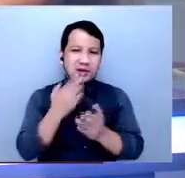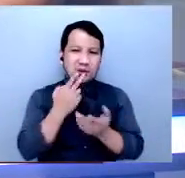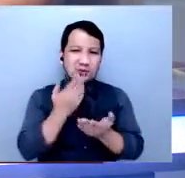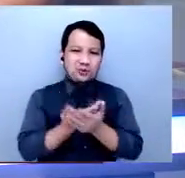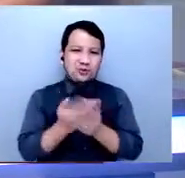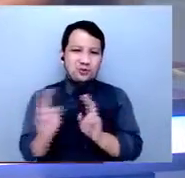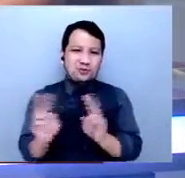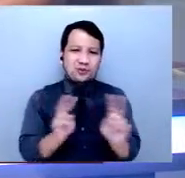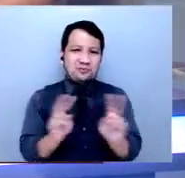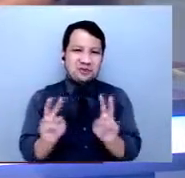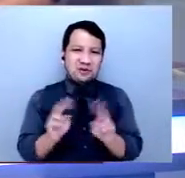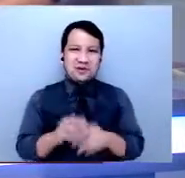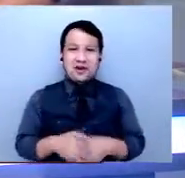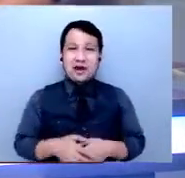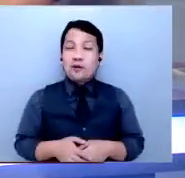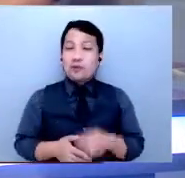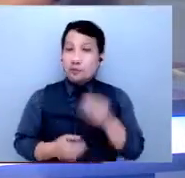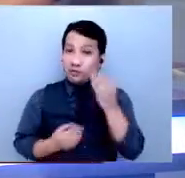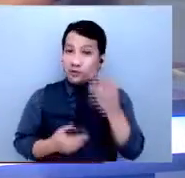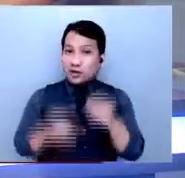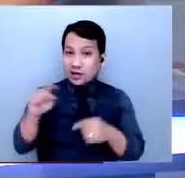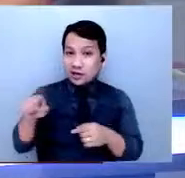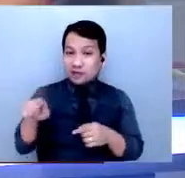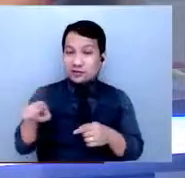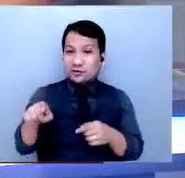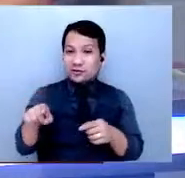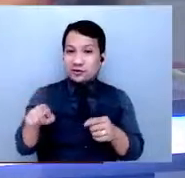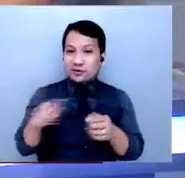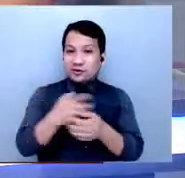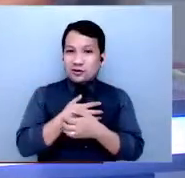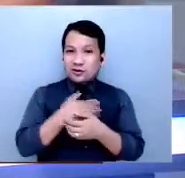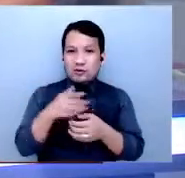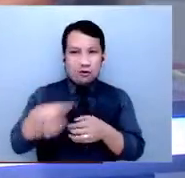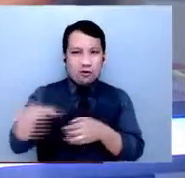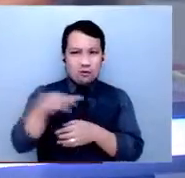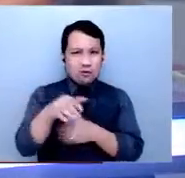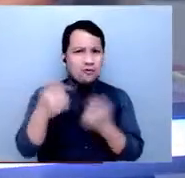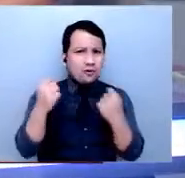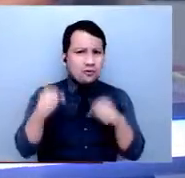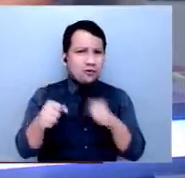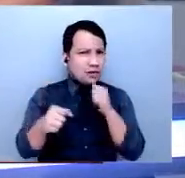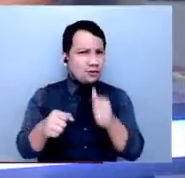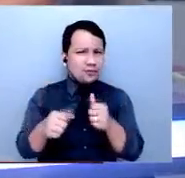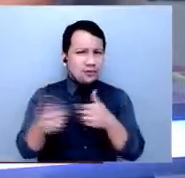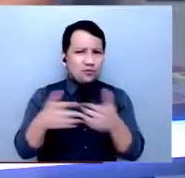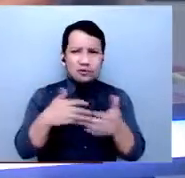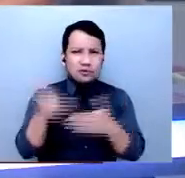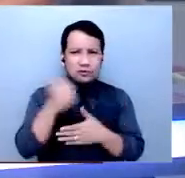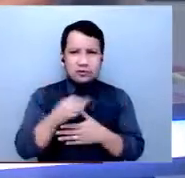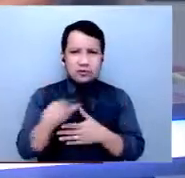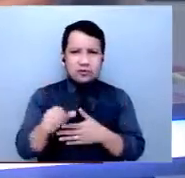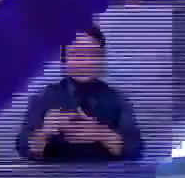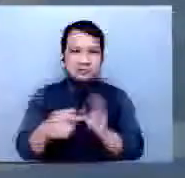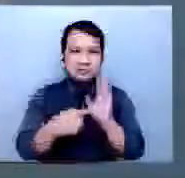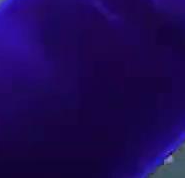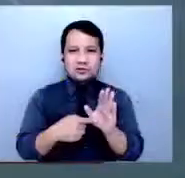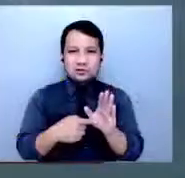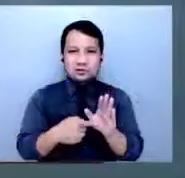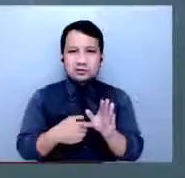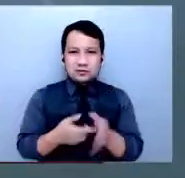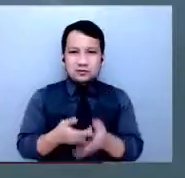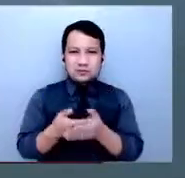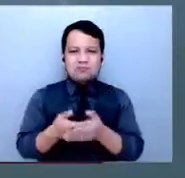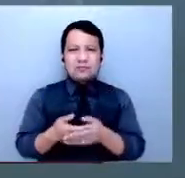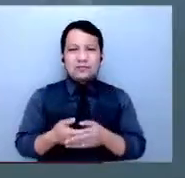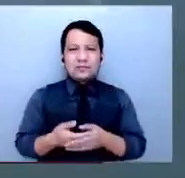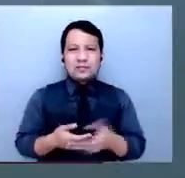ko ha, Bok, ang mascot na ito ay laging on the go at hindi choosy sa mga okasyon. Si Jollibee ba yan?